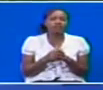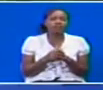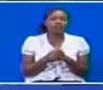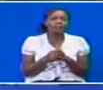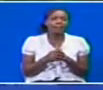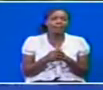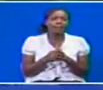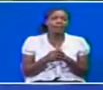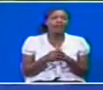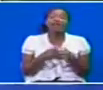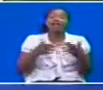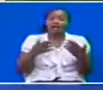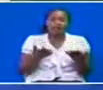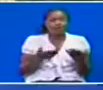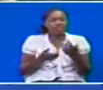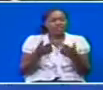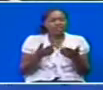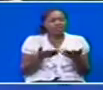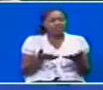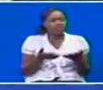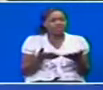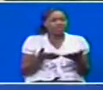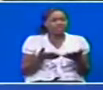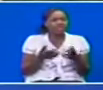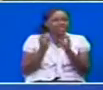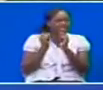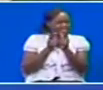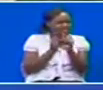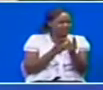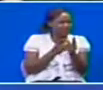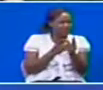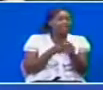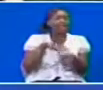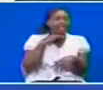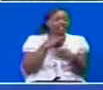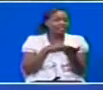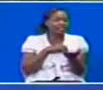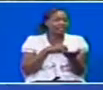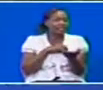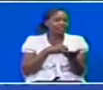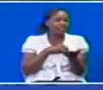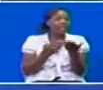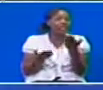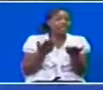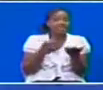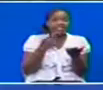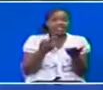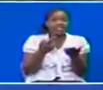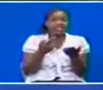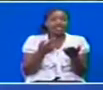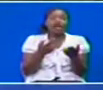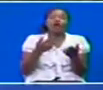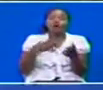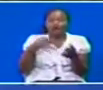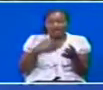Raia binadamu akiingia paki anapigwa risasi papo hapo na anakufa. Aidha waseme kwamba alikuwa na silaha